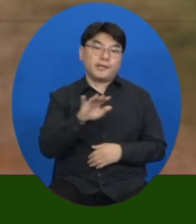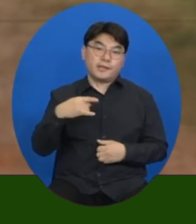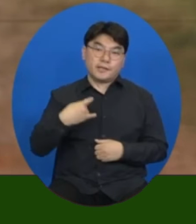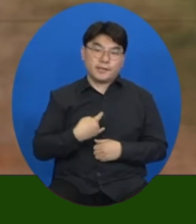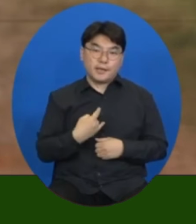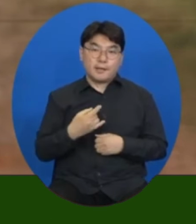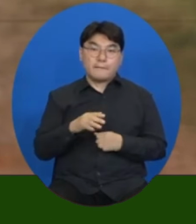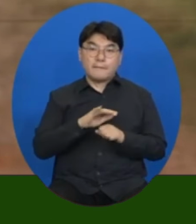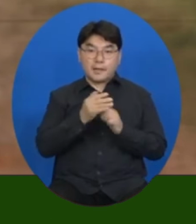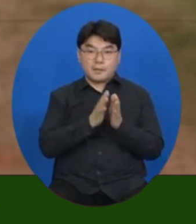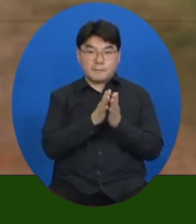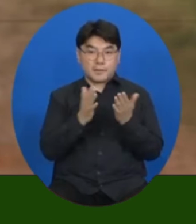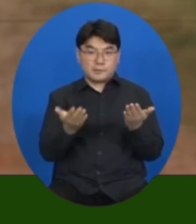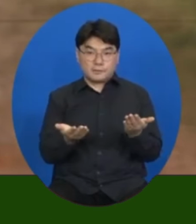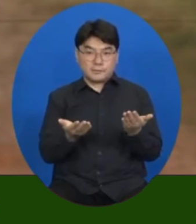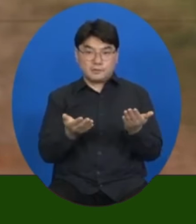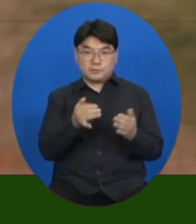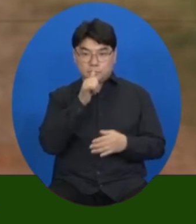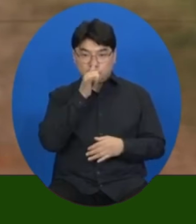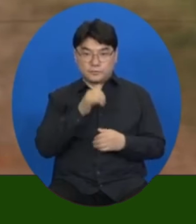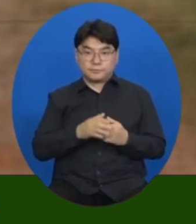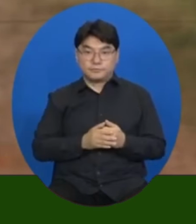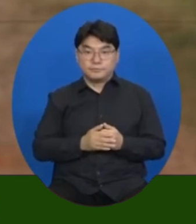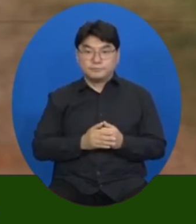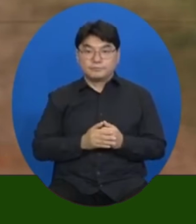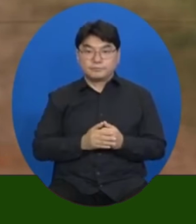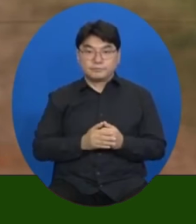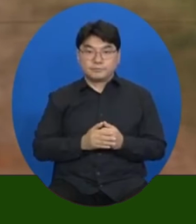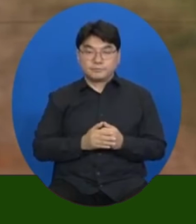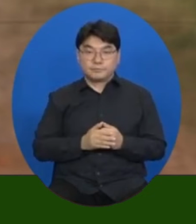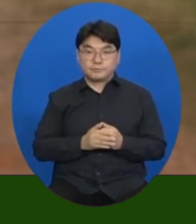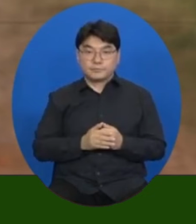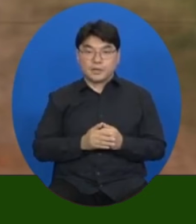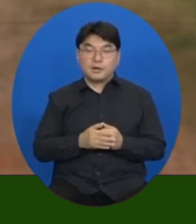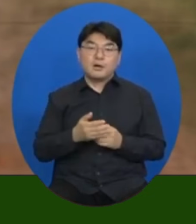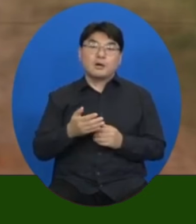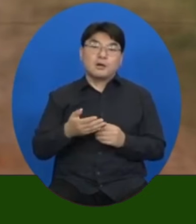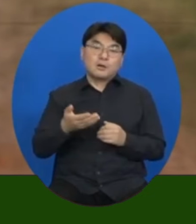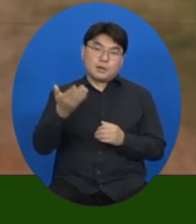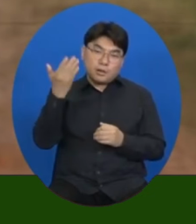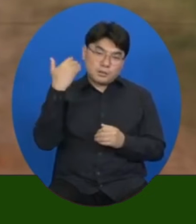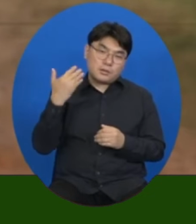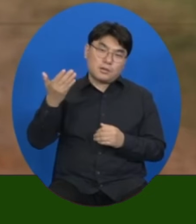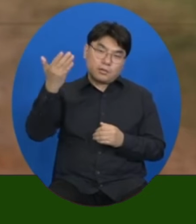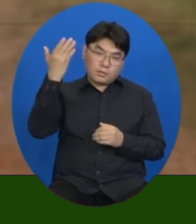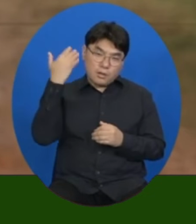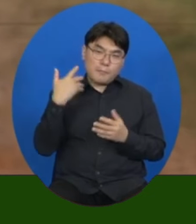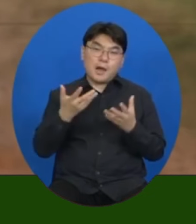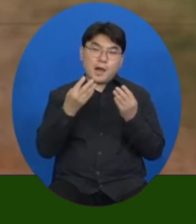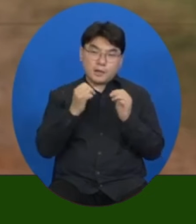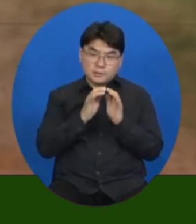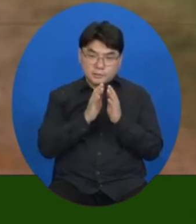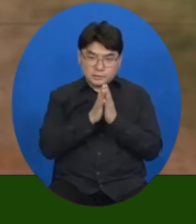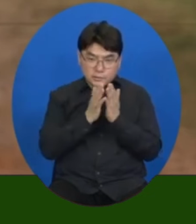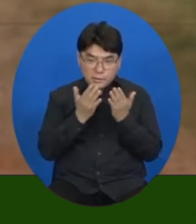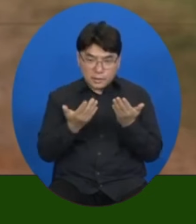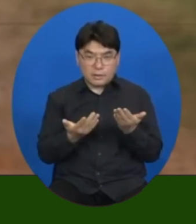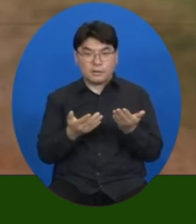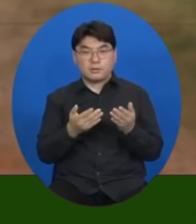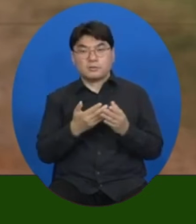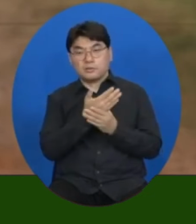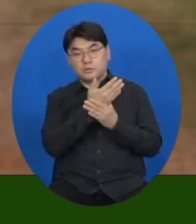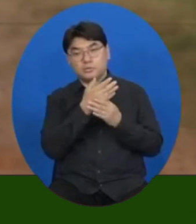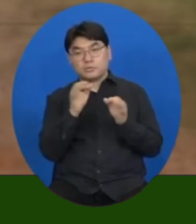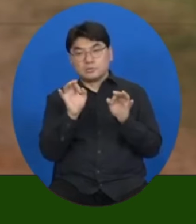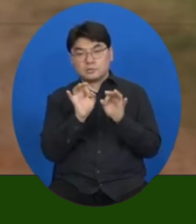먼저는 지난 수천 년간 많은 책들이 나왔다가 사라졌습니다 뭐 더 이상 읽혀지지 않아서도